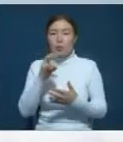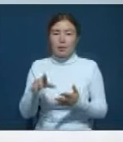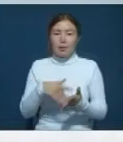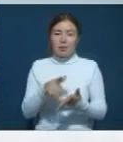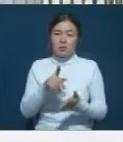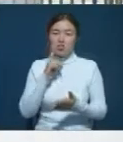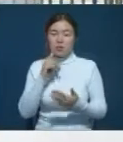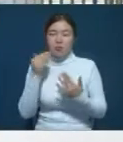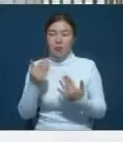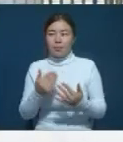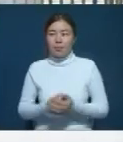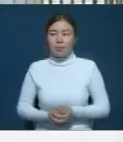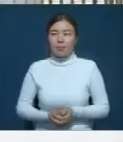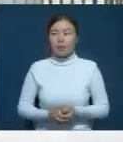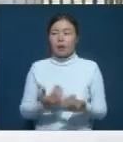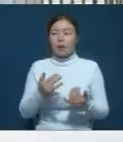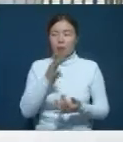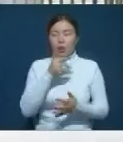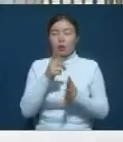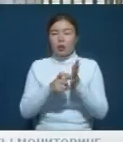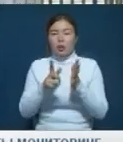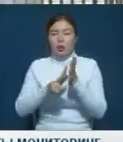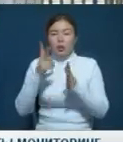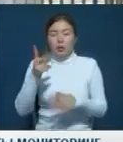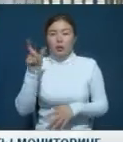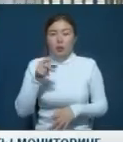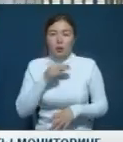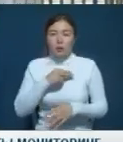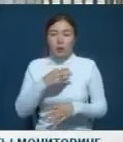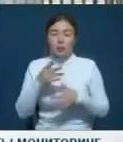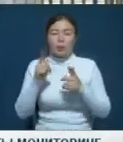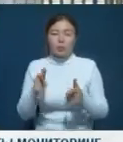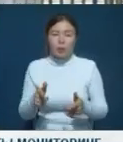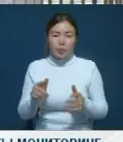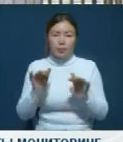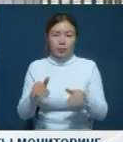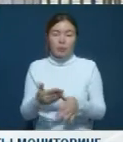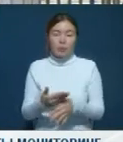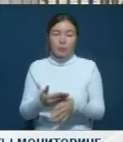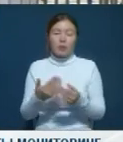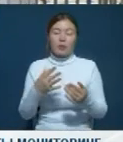қаласының жастары. Қазіргі таңда 782 азаматты жұмысқа орналастырдық.